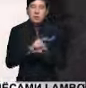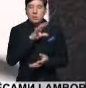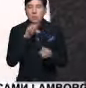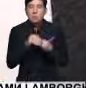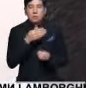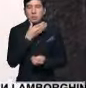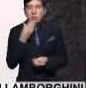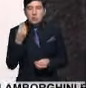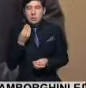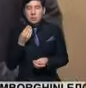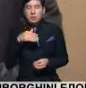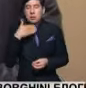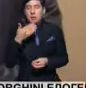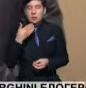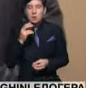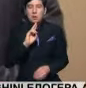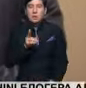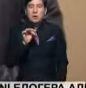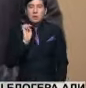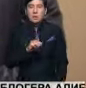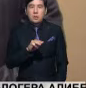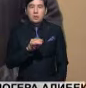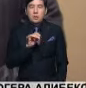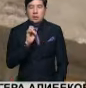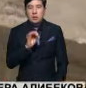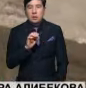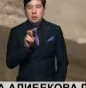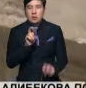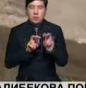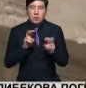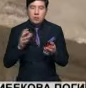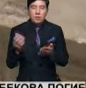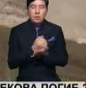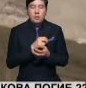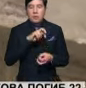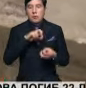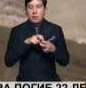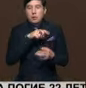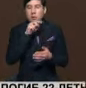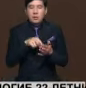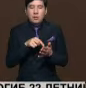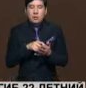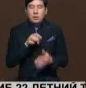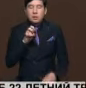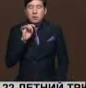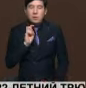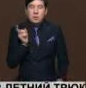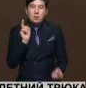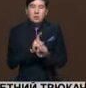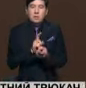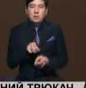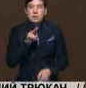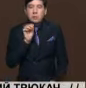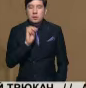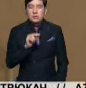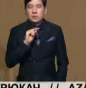не принесло. Как сказал депутат Канат Листек, для поиска решения этого вопроса в ближайшее время состоится межведомственная встреча с участием департамента